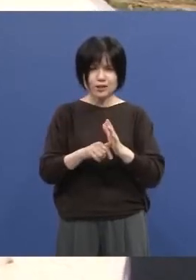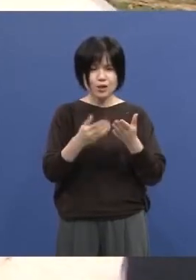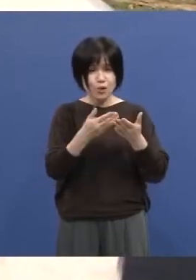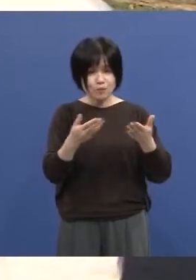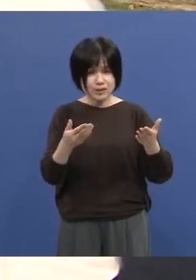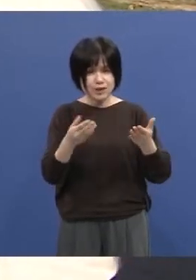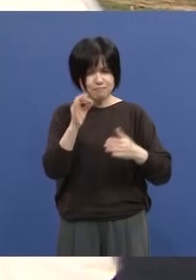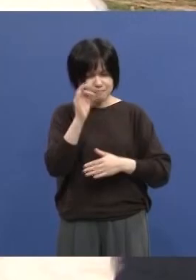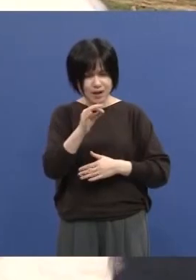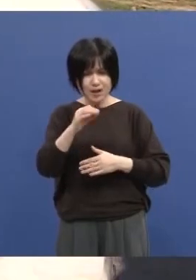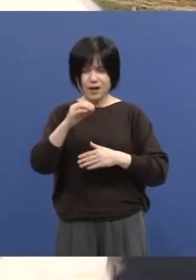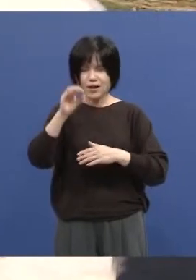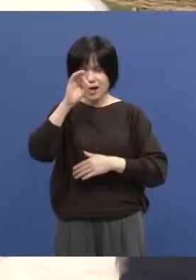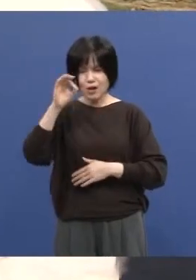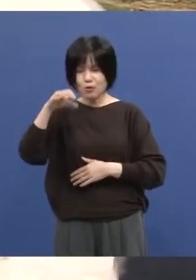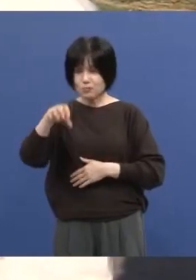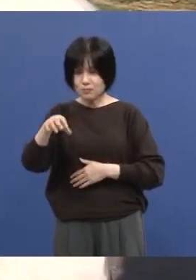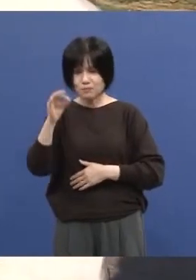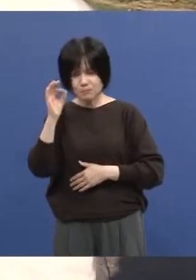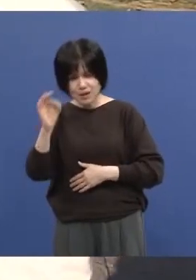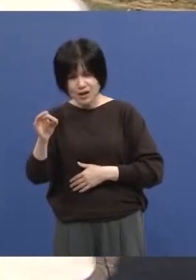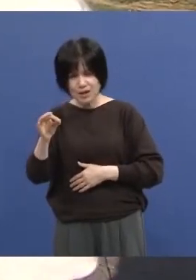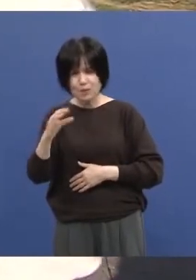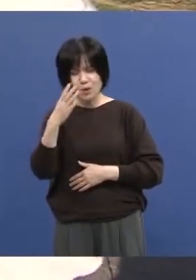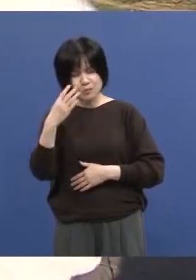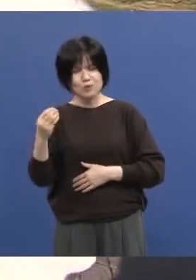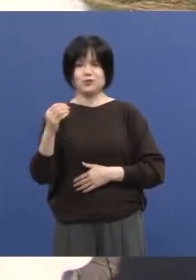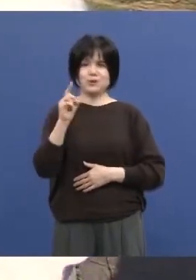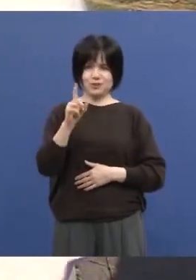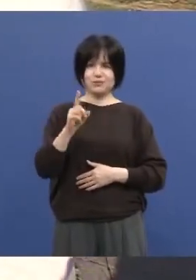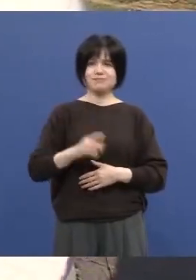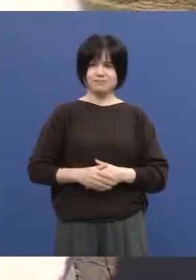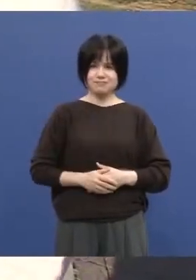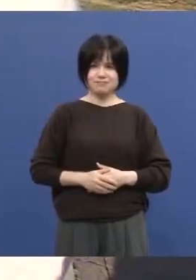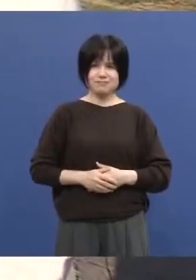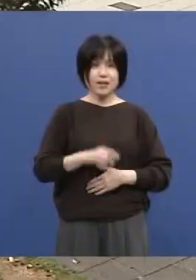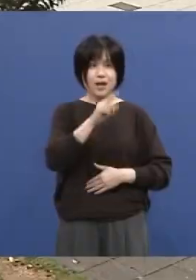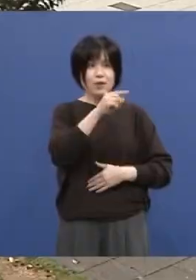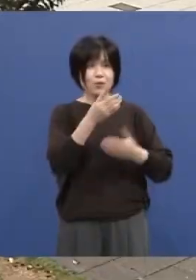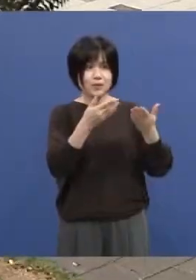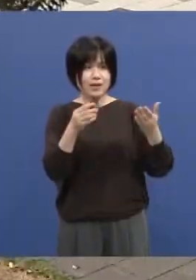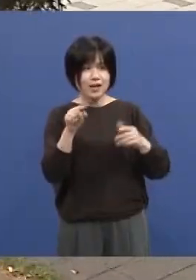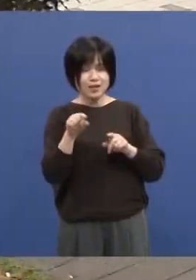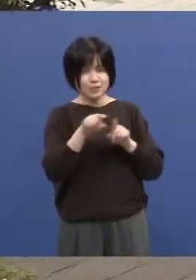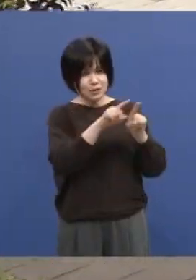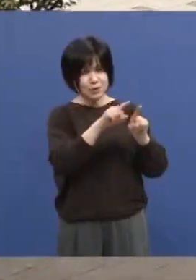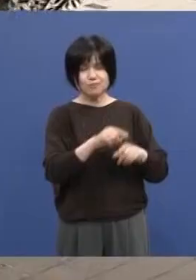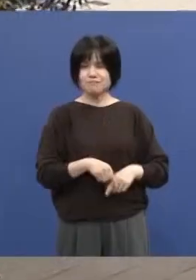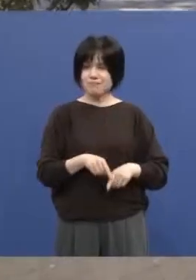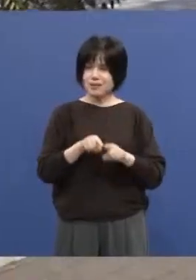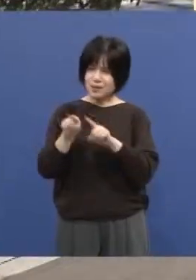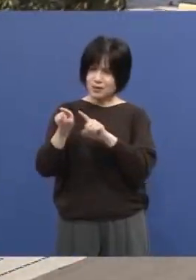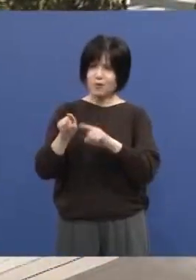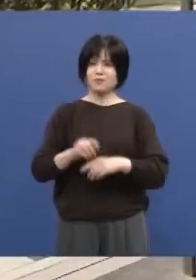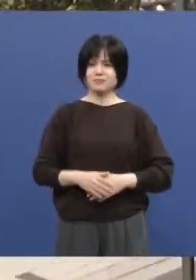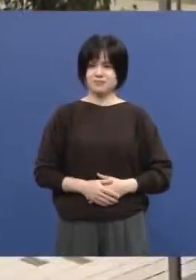えることもまた魅力の一つです。 そうですよね。あ、じゃああのお店に行きましょう。 行きましょう。